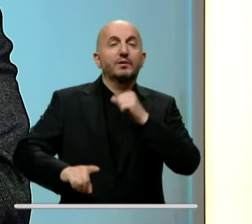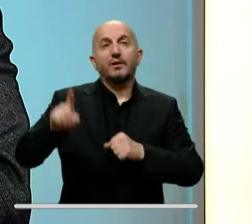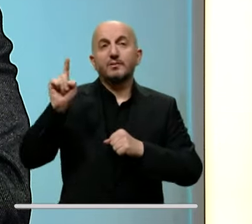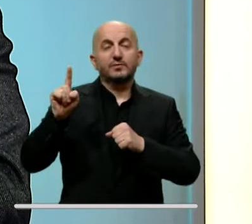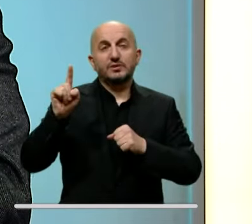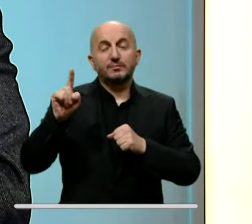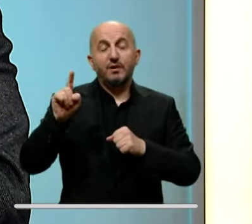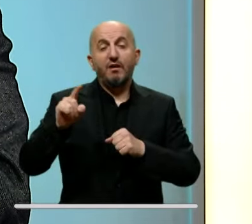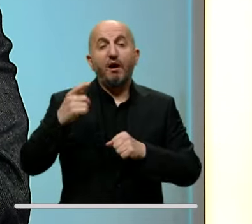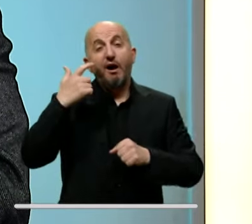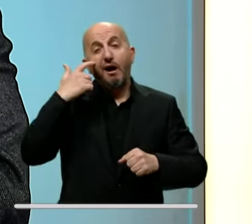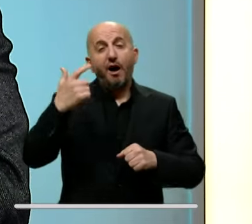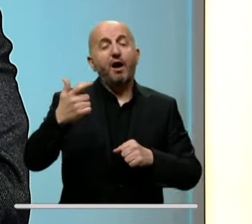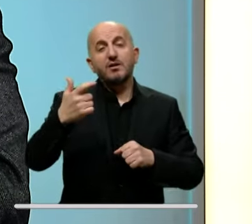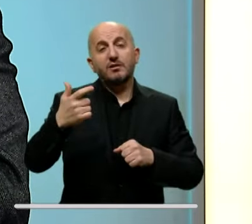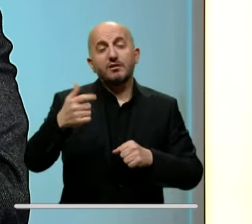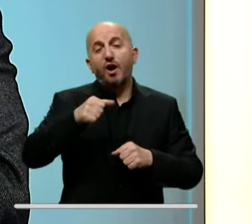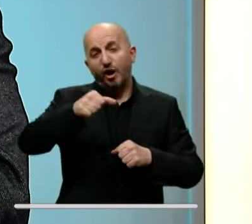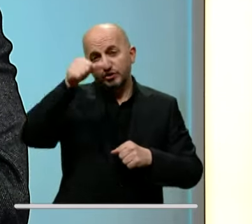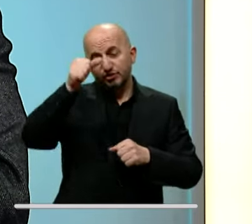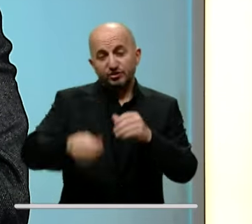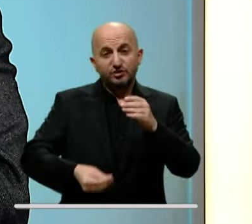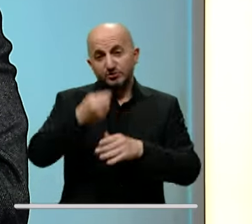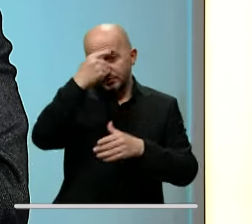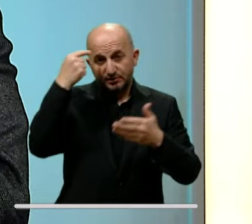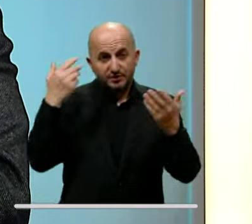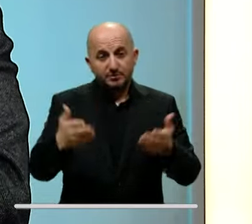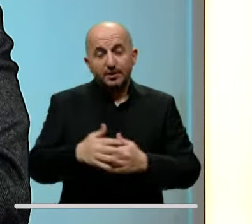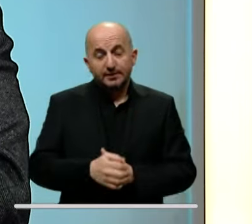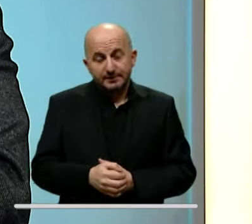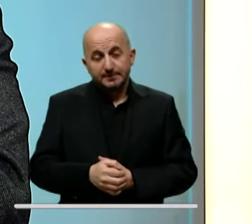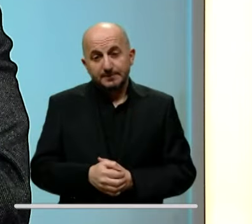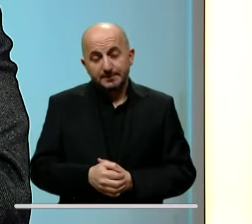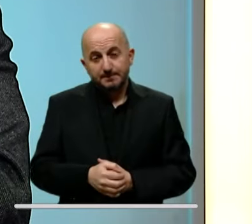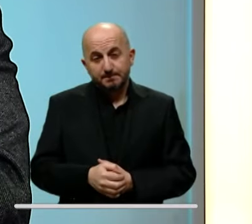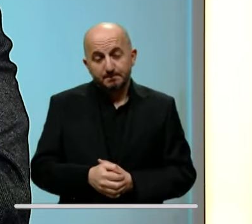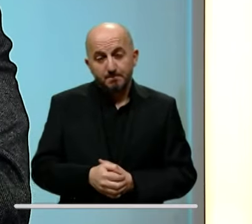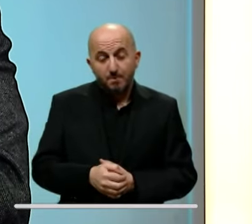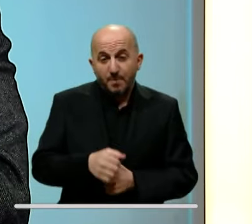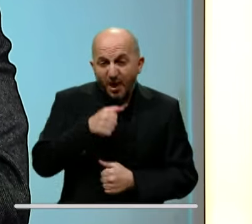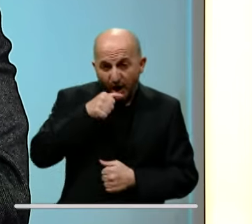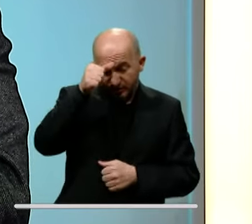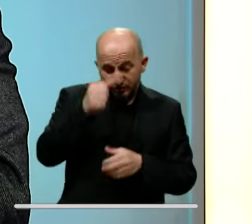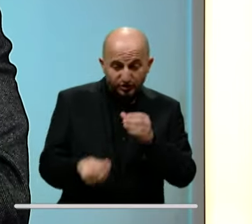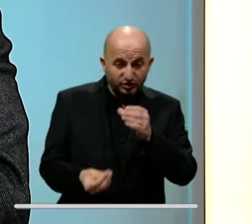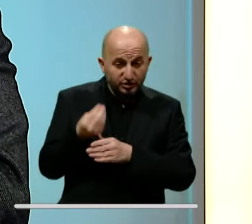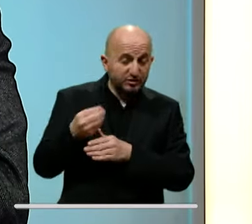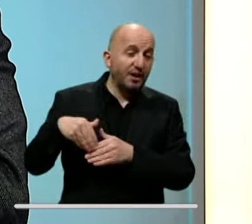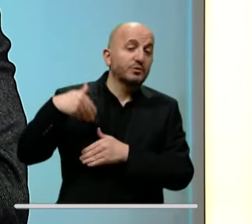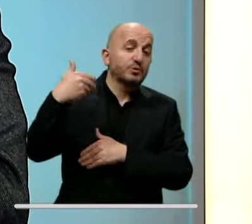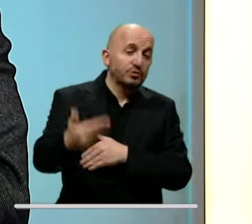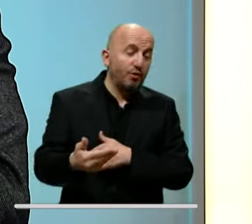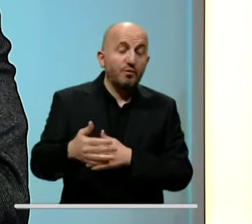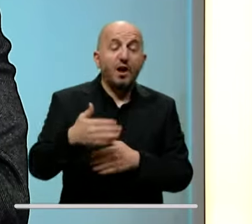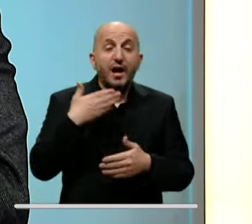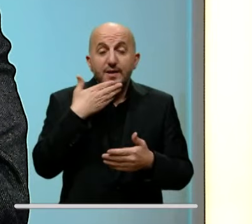Eee hayırlı bir şekilde Haccın çıkmasını nasip eylesin Eee Hac çıktıktan sonra eğer